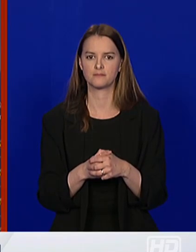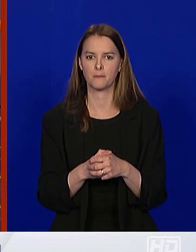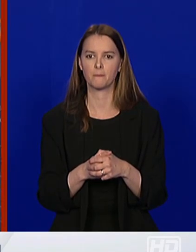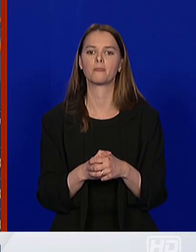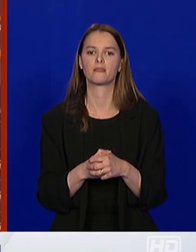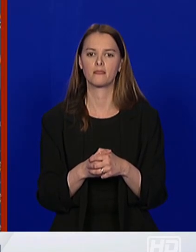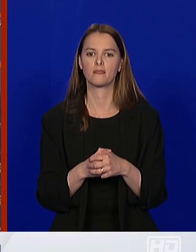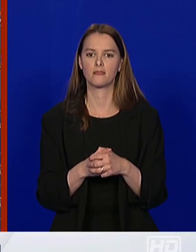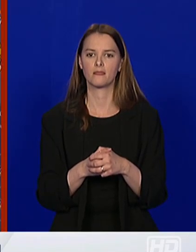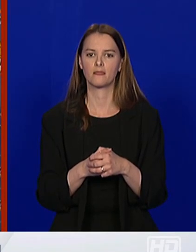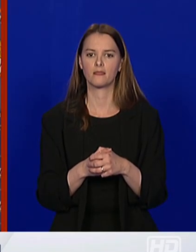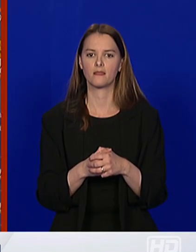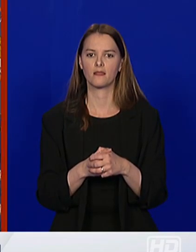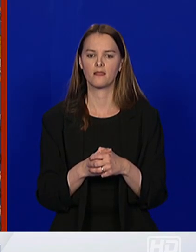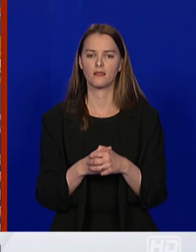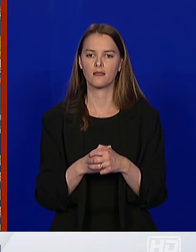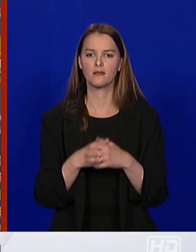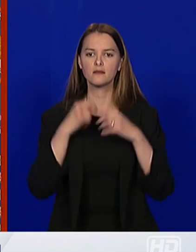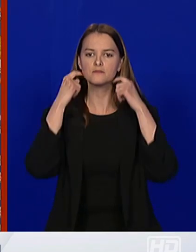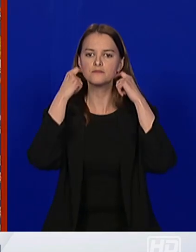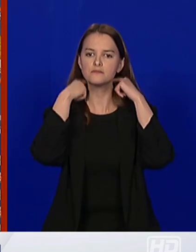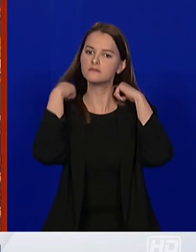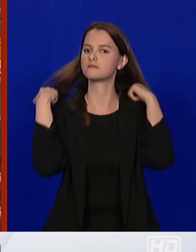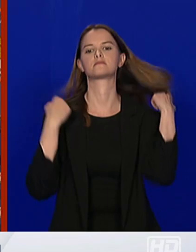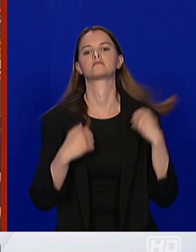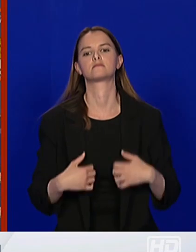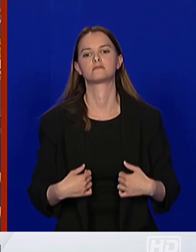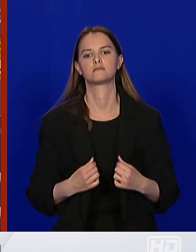Dakle, da bi počeli